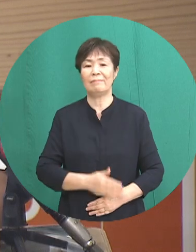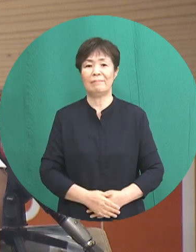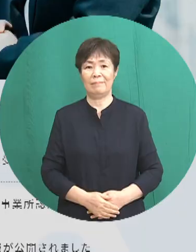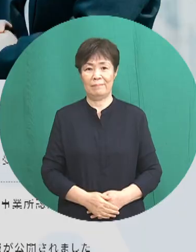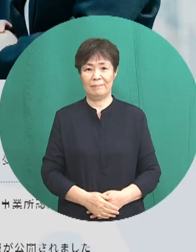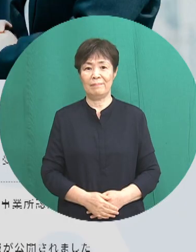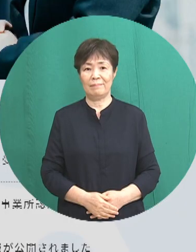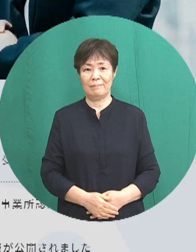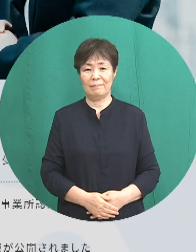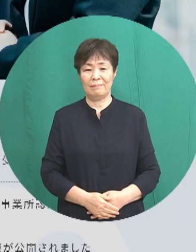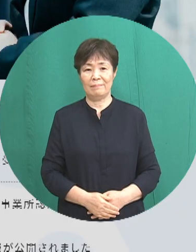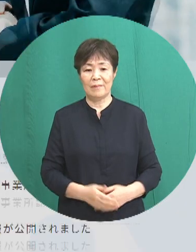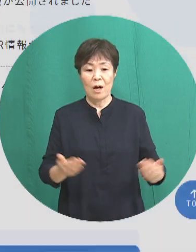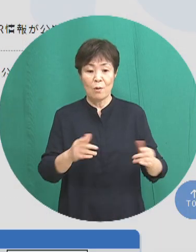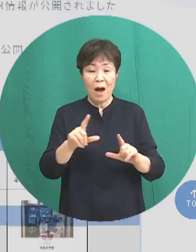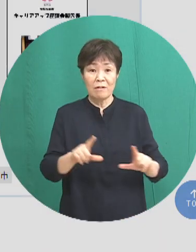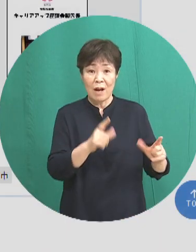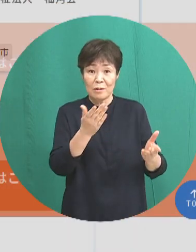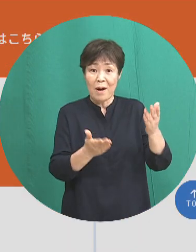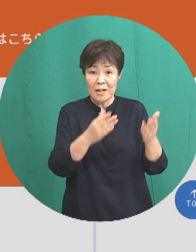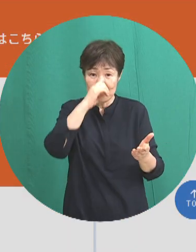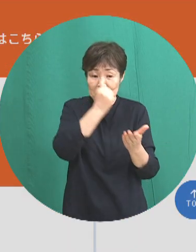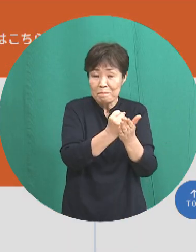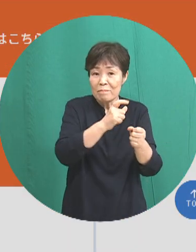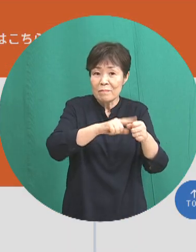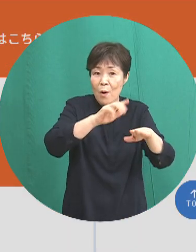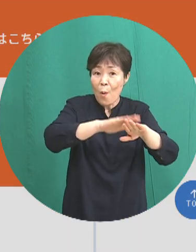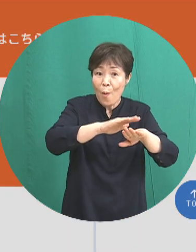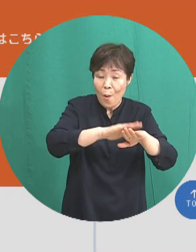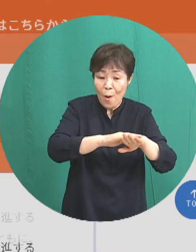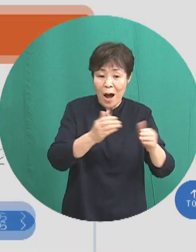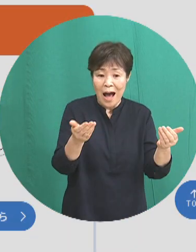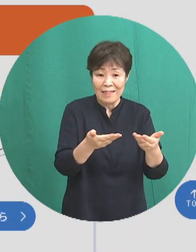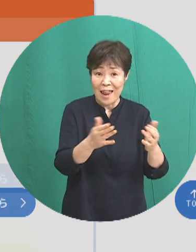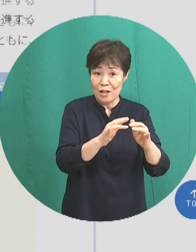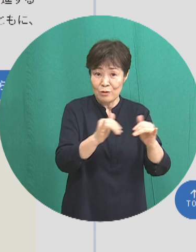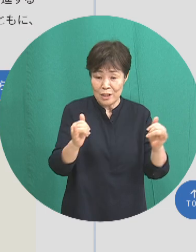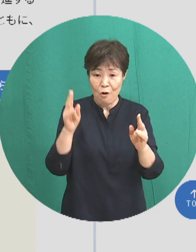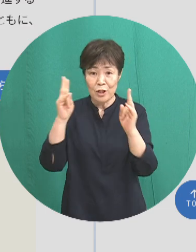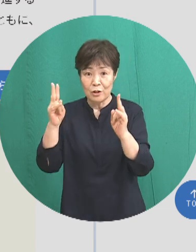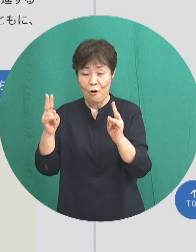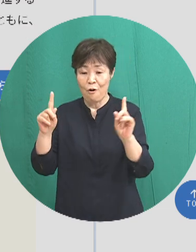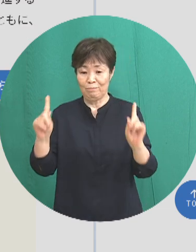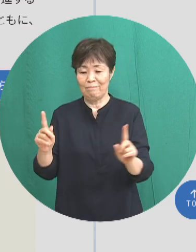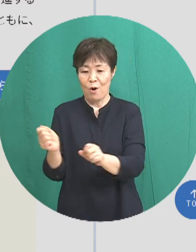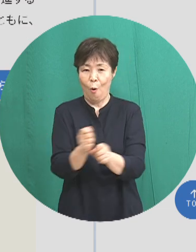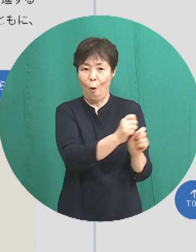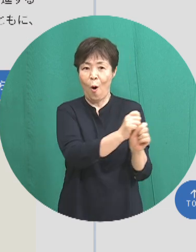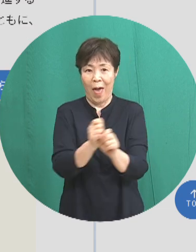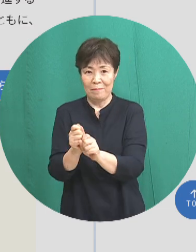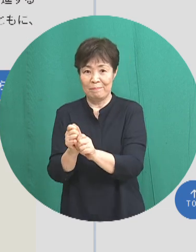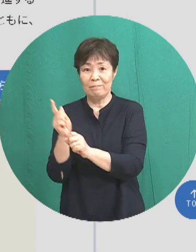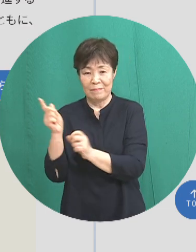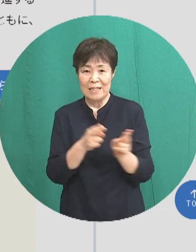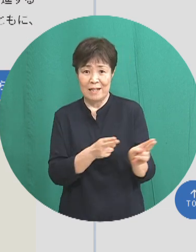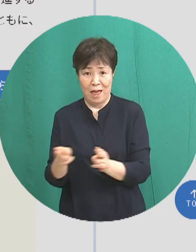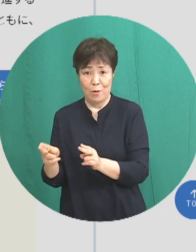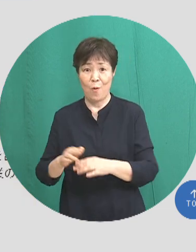。 ワークライフバランス実現のため、働く人と企業を応援する姫ボス制